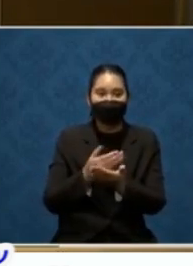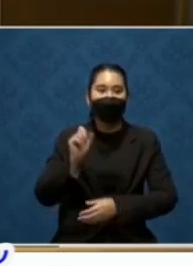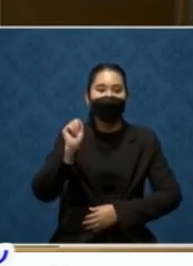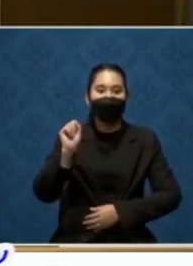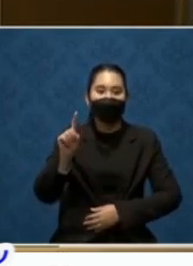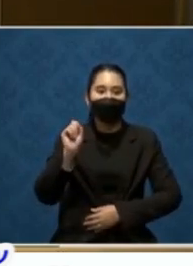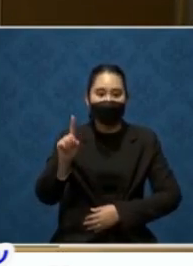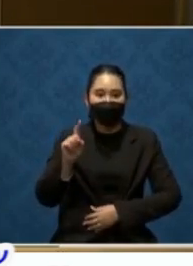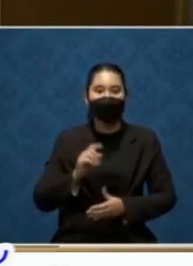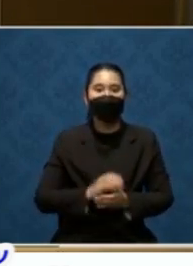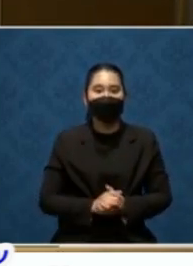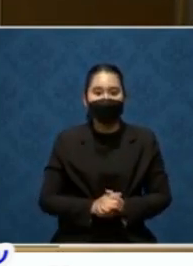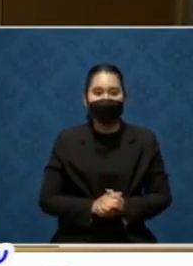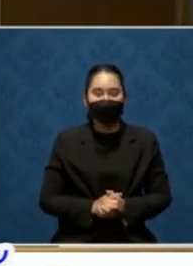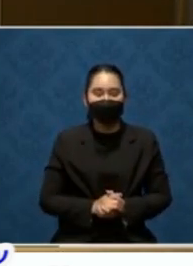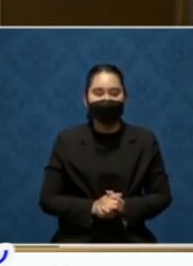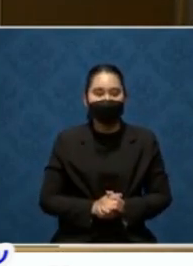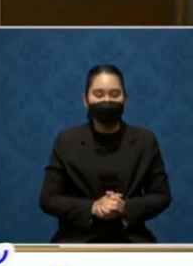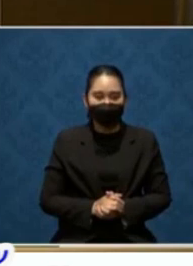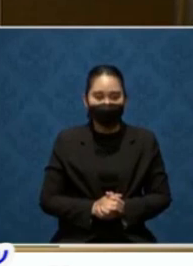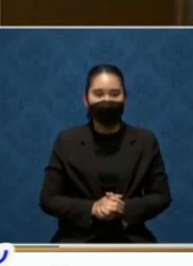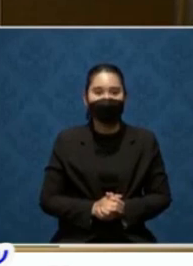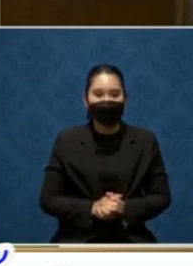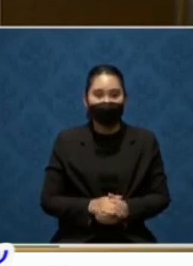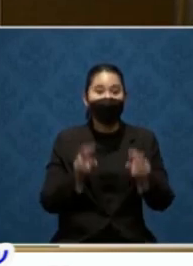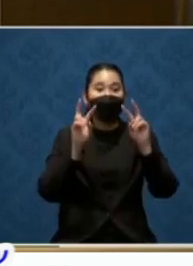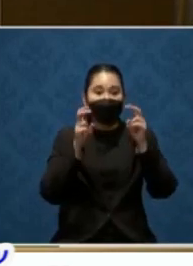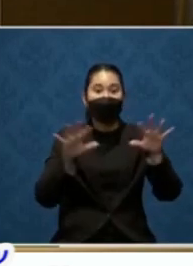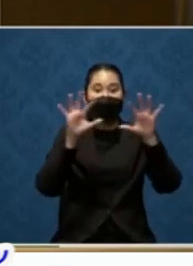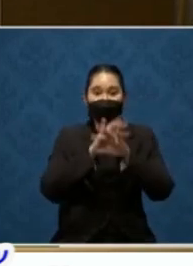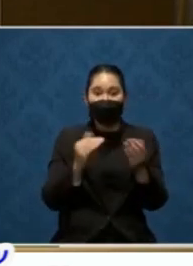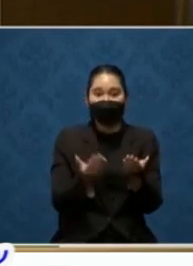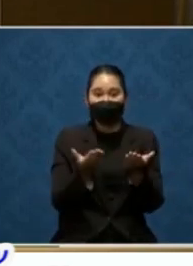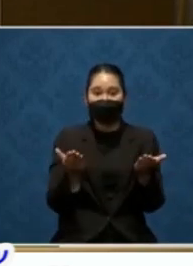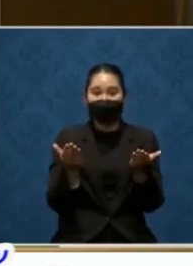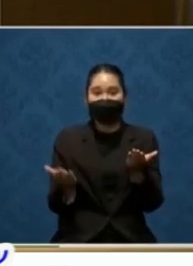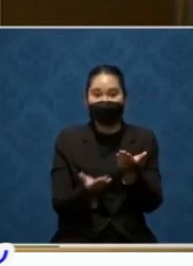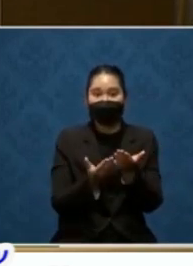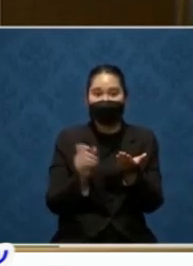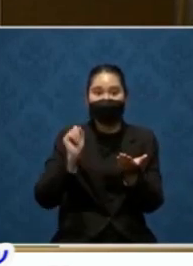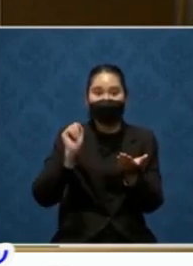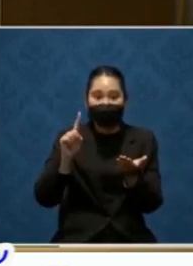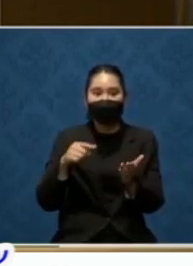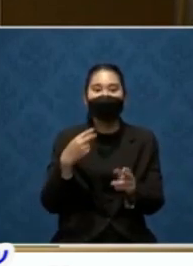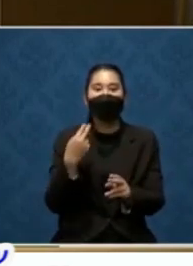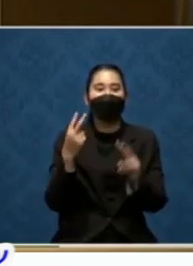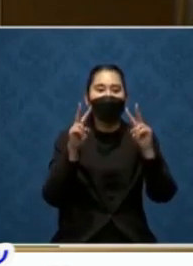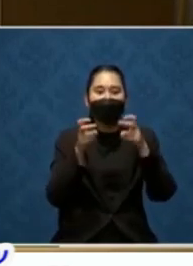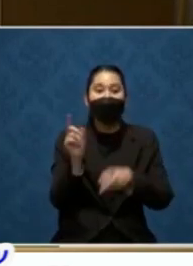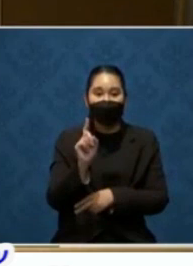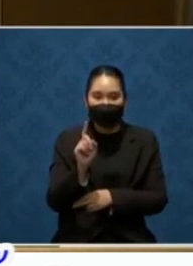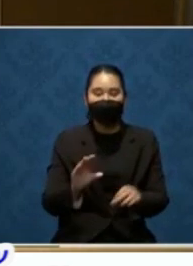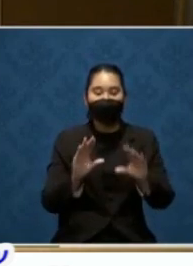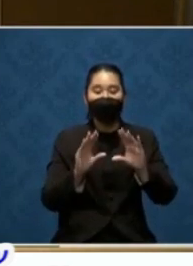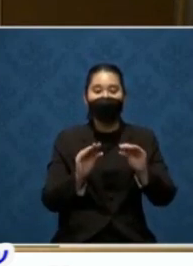วนรวมกันไปกับยติทำนองเดียวกันอีกหนึ่งเรื่องคือยติด่วนเรื่องขอให้สภา